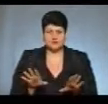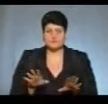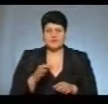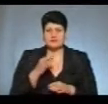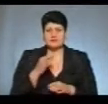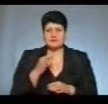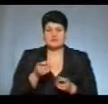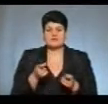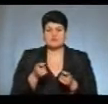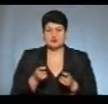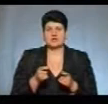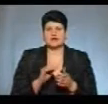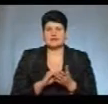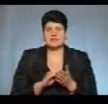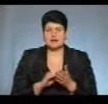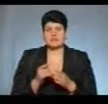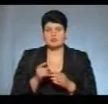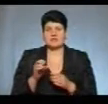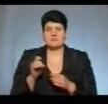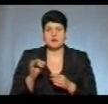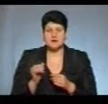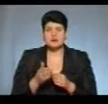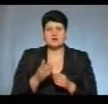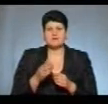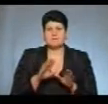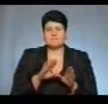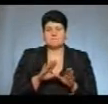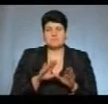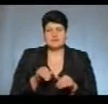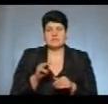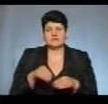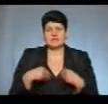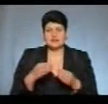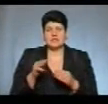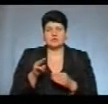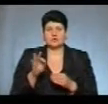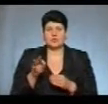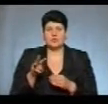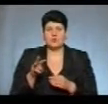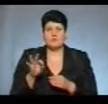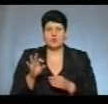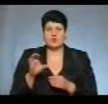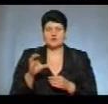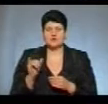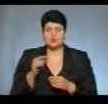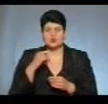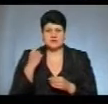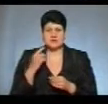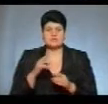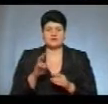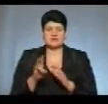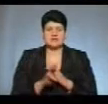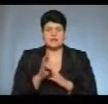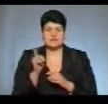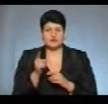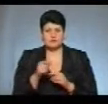завідувача канцелярією Тернопільської єпархії Володимира Зубілевича, після надання томосу до Православної церкви України з Російської церкви на